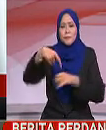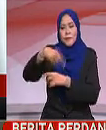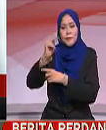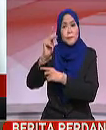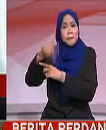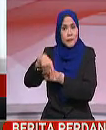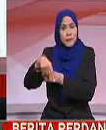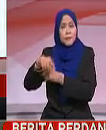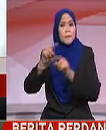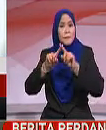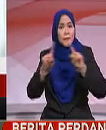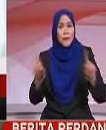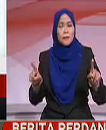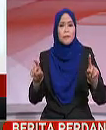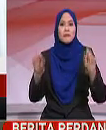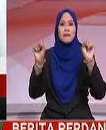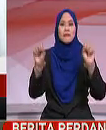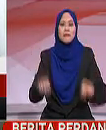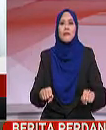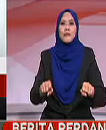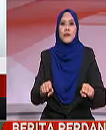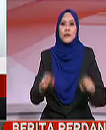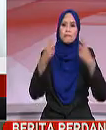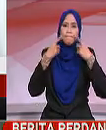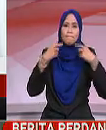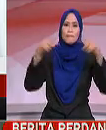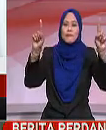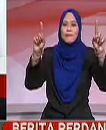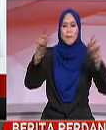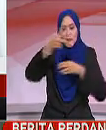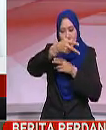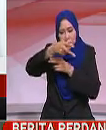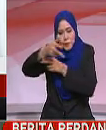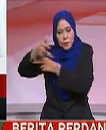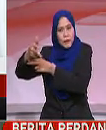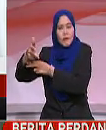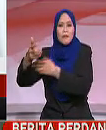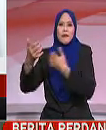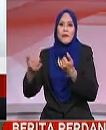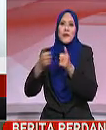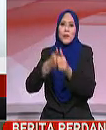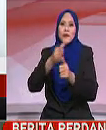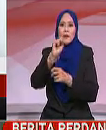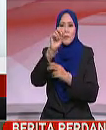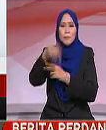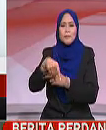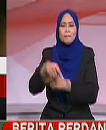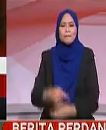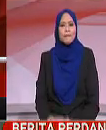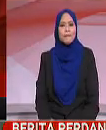PKP ini tapi mereka boleh berjaya membuat penggemaran mengikut SOP yang